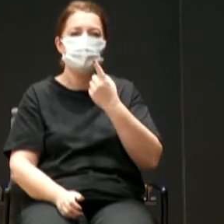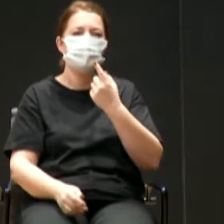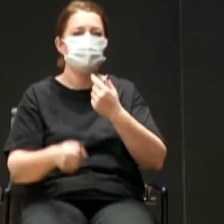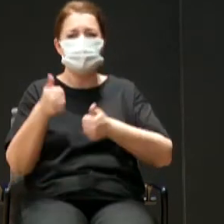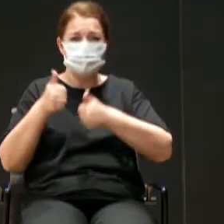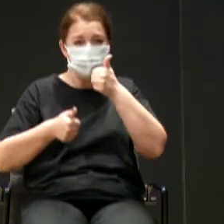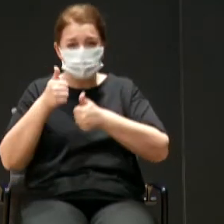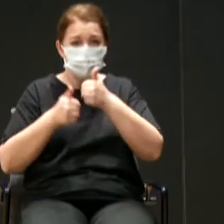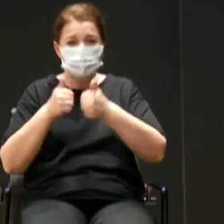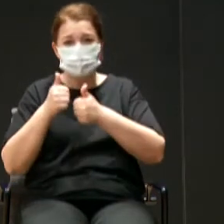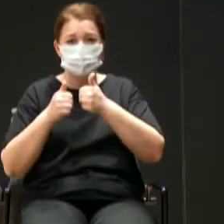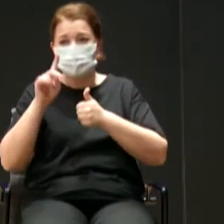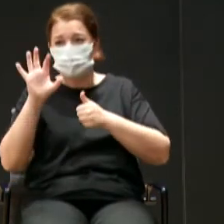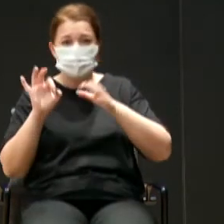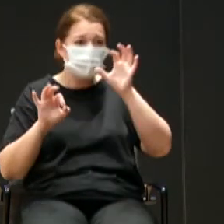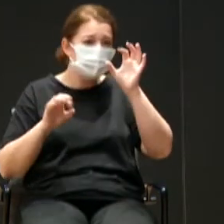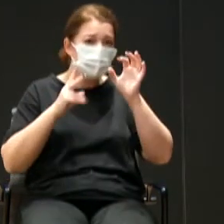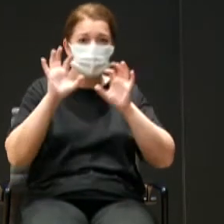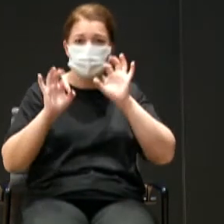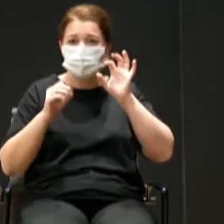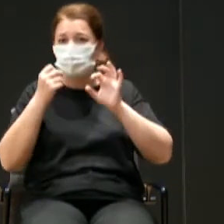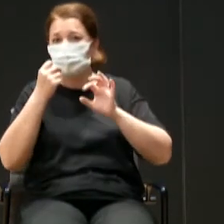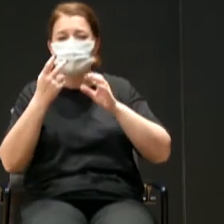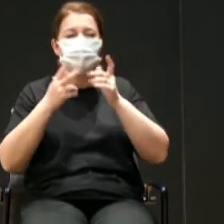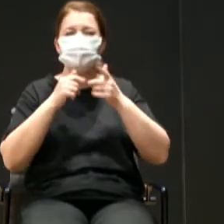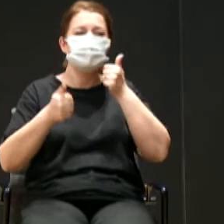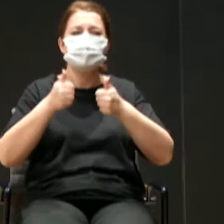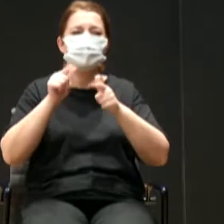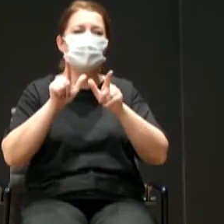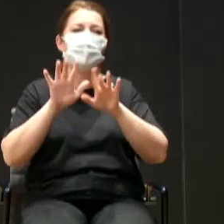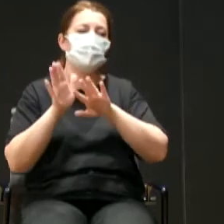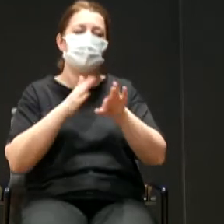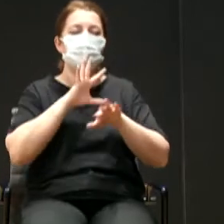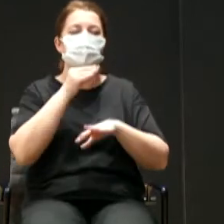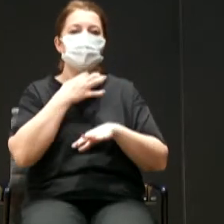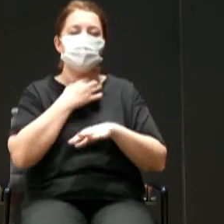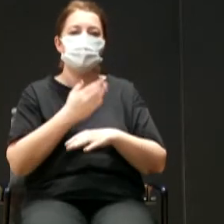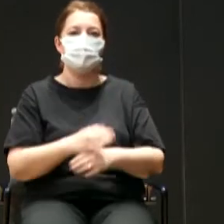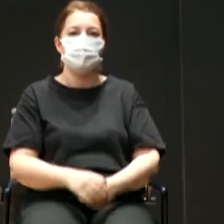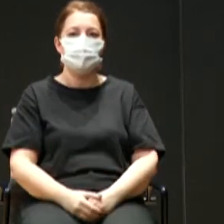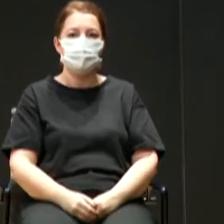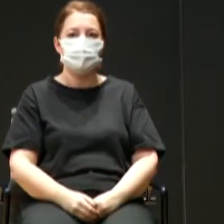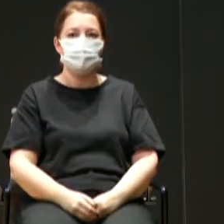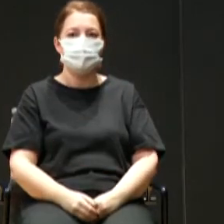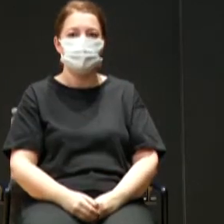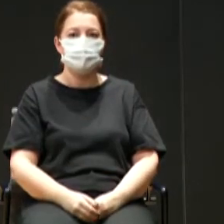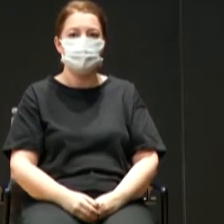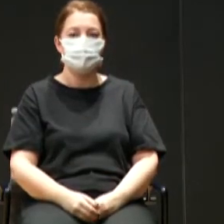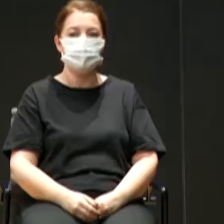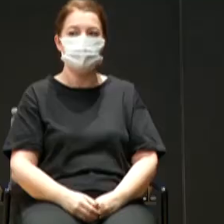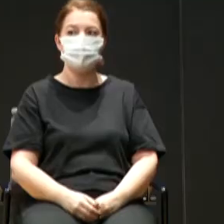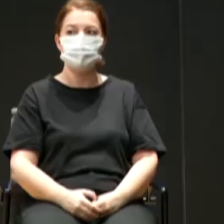için geliyoruz gidiyoruz kelimelerine çok girmeyelim. Hepinize teşekkür ediyorum. Sataşma olmazsa söz almayacağım.